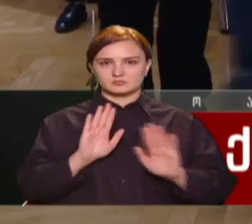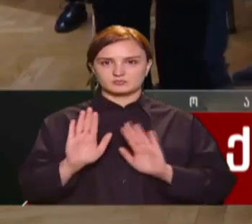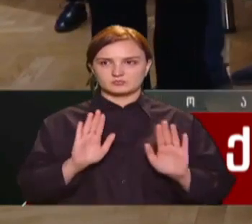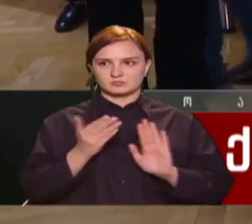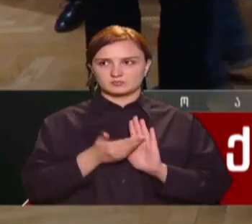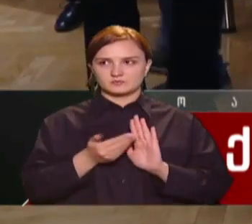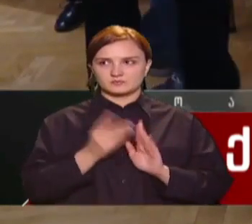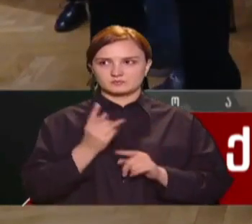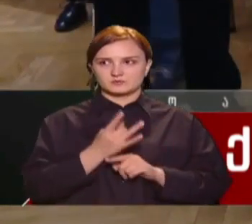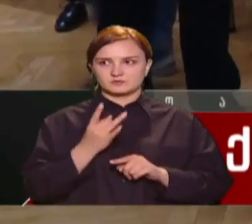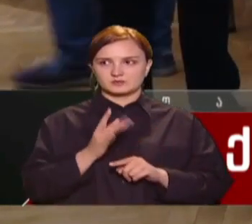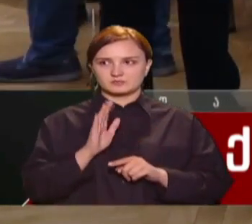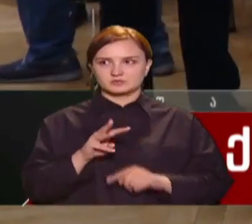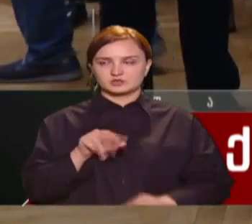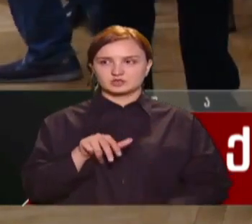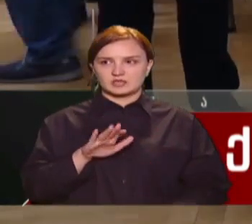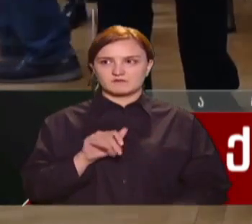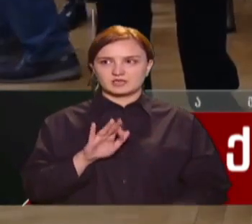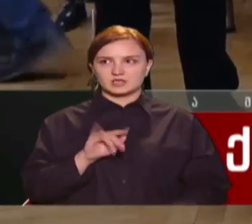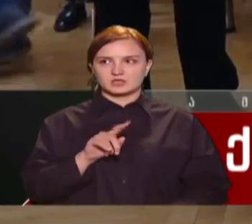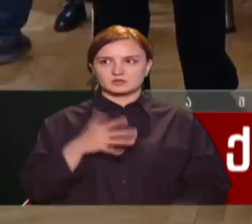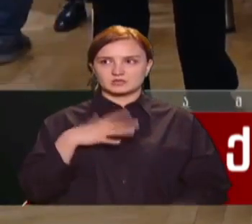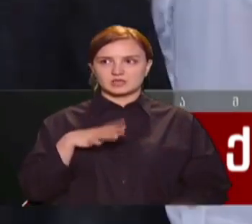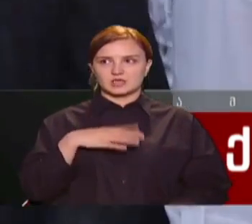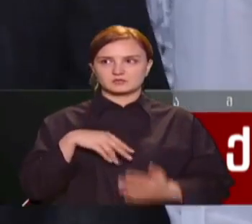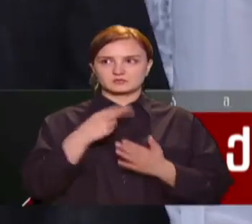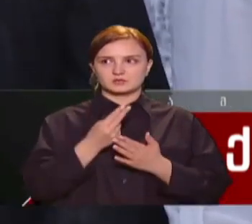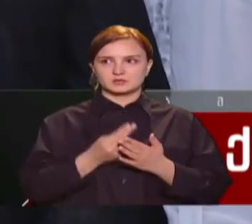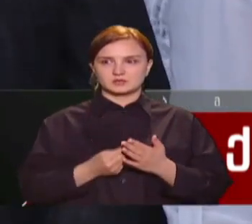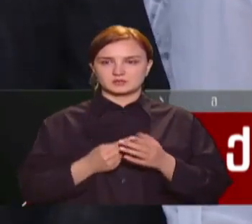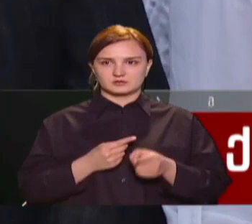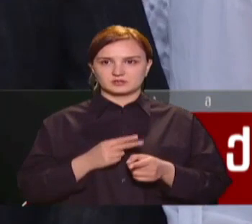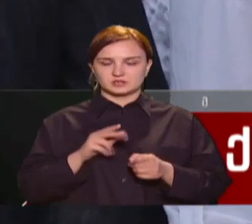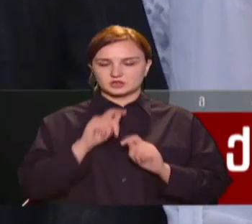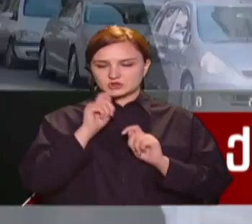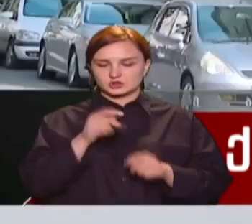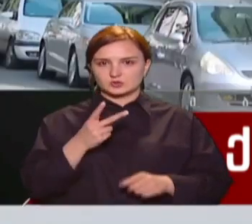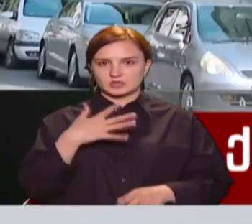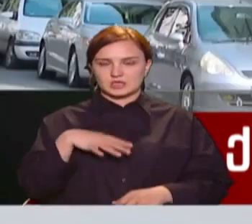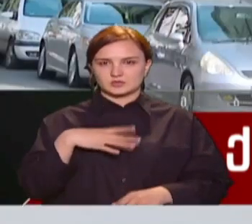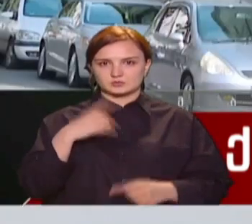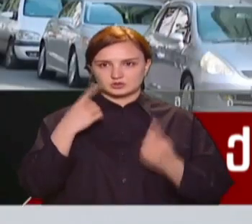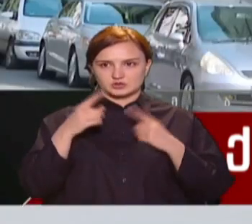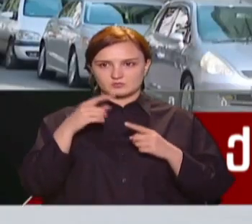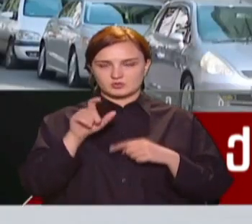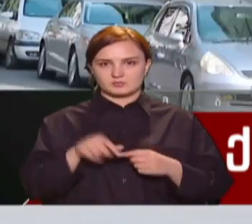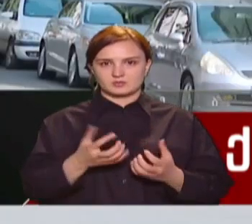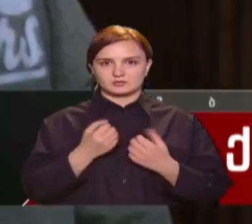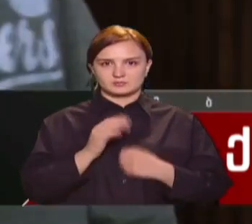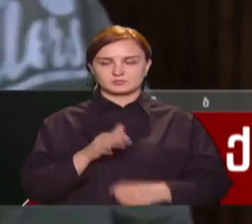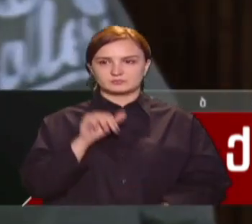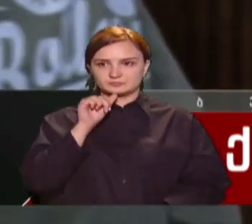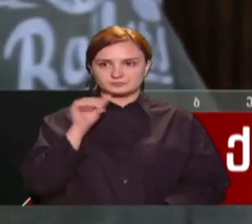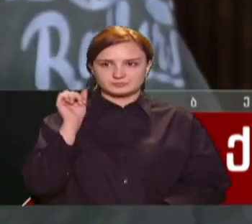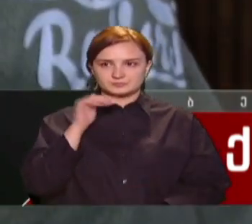წელს პირველად გაიცემა შალვა ქიქოძის სახელობის ქართული კარიკატურული პრემია და ჯილდოს ორი ქართველი შემოქმედი მიიღებს.